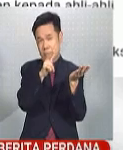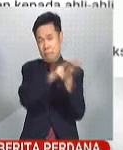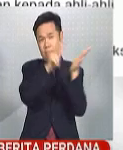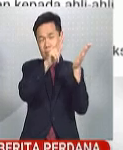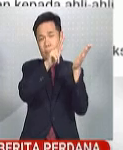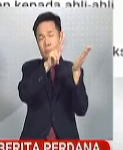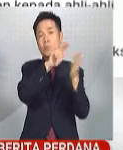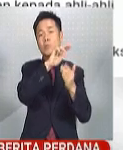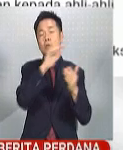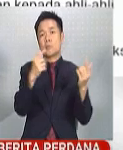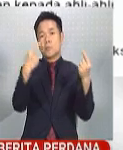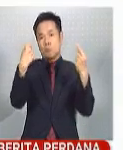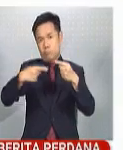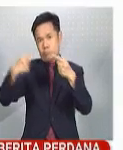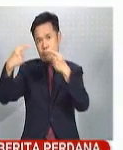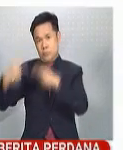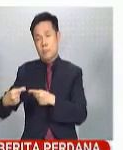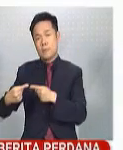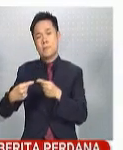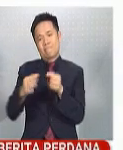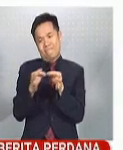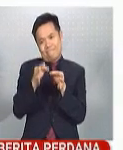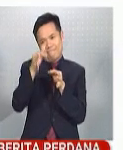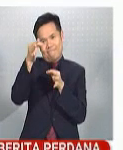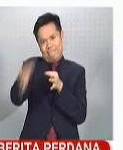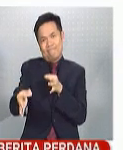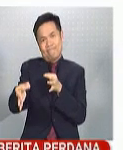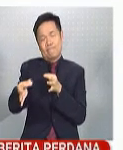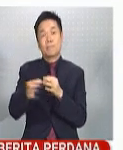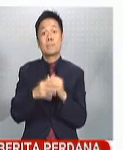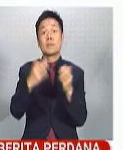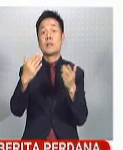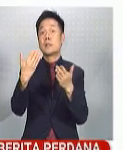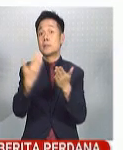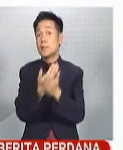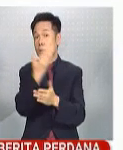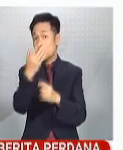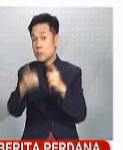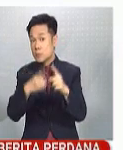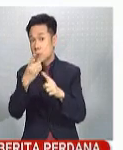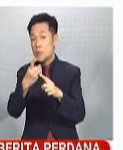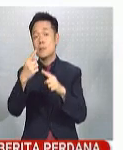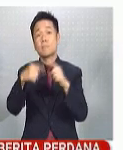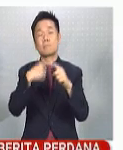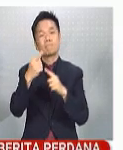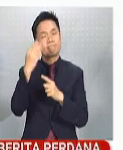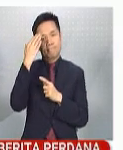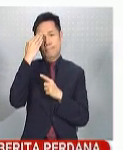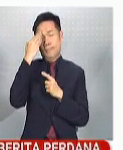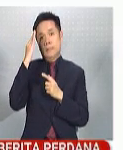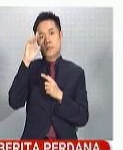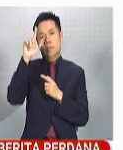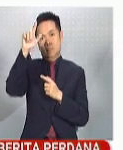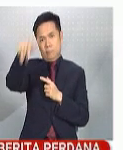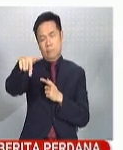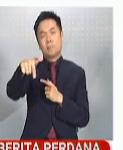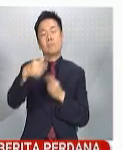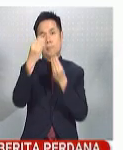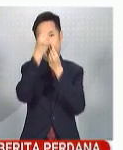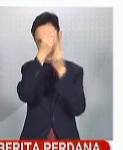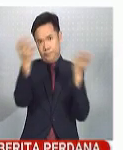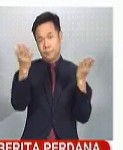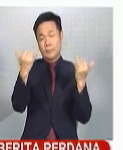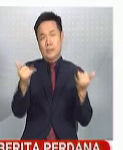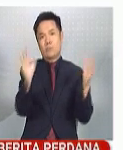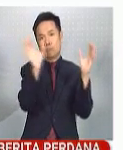bagi menangguhkan perlawanan-perlawanan pada tarikh berkenaan. Tarikh baharu perlawanan tidak dinyatakan dengan FIFA dan AFC akan mengadakan